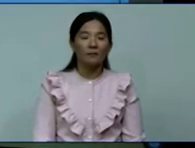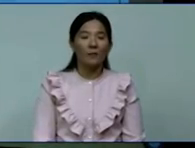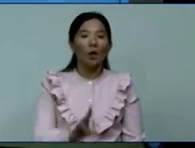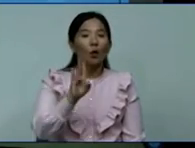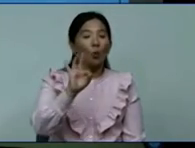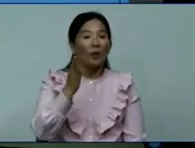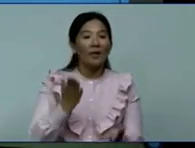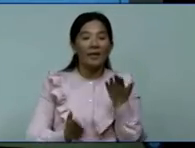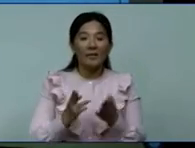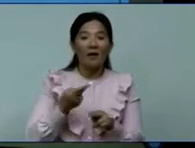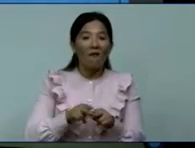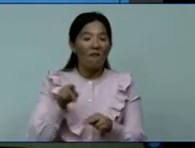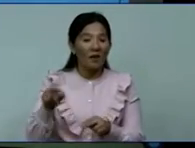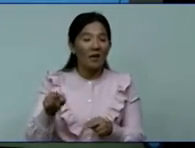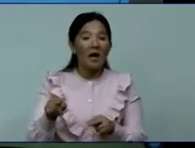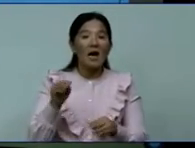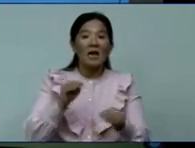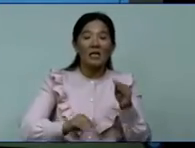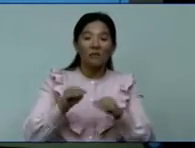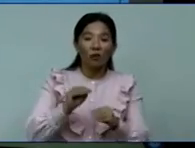Но если в этот раствор